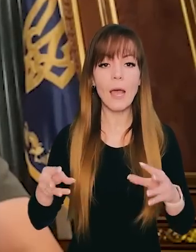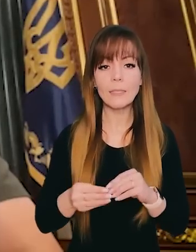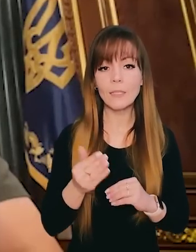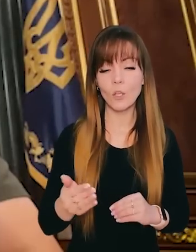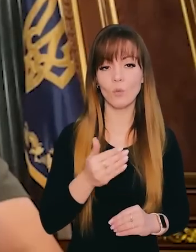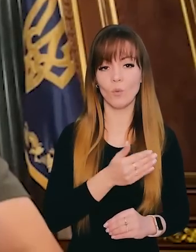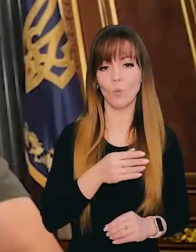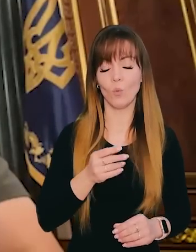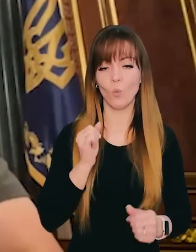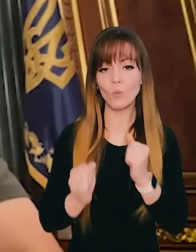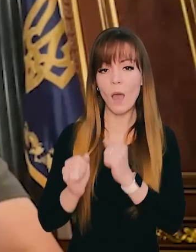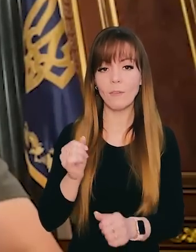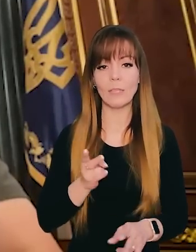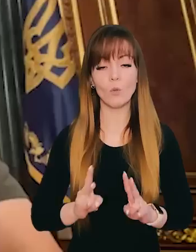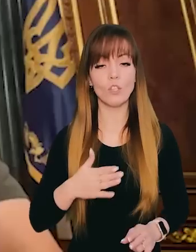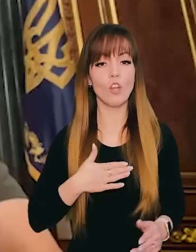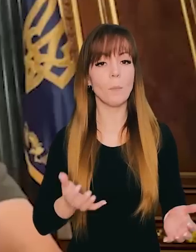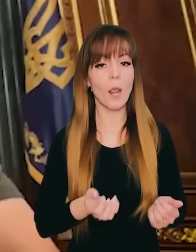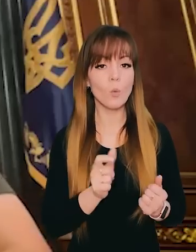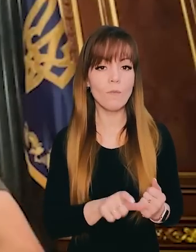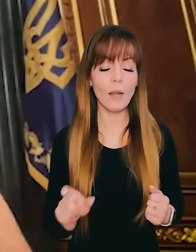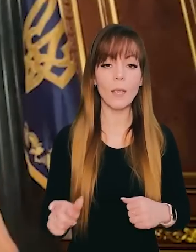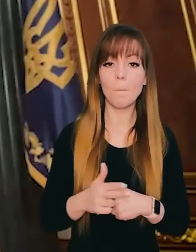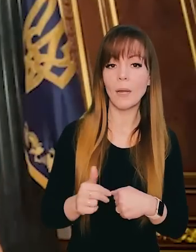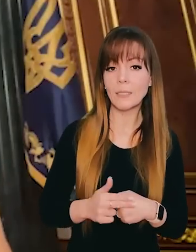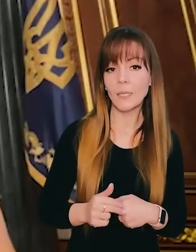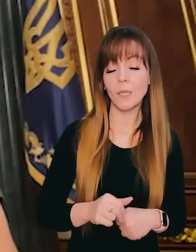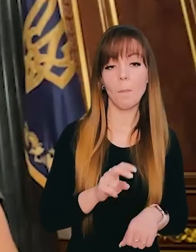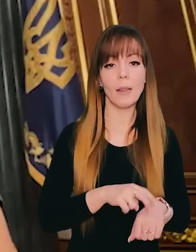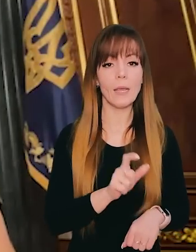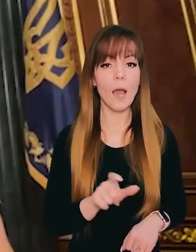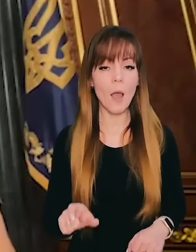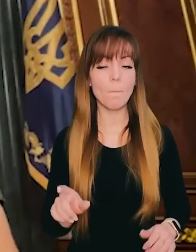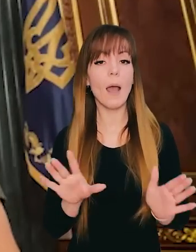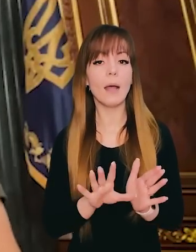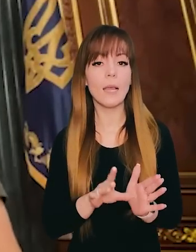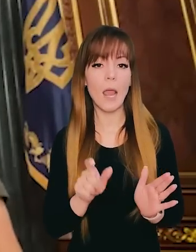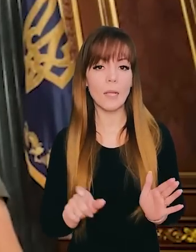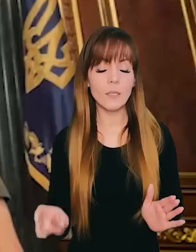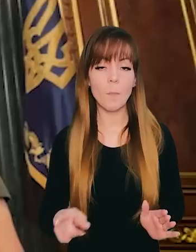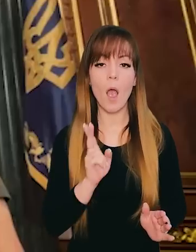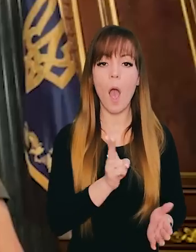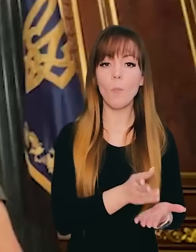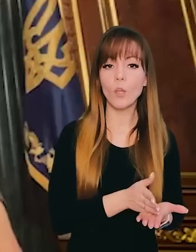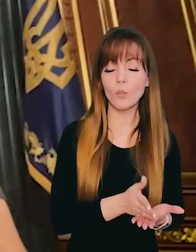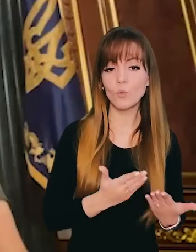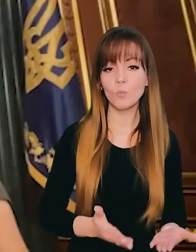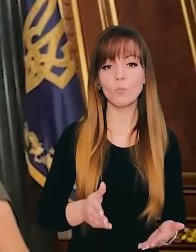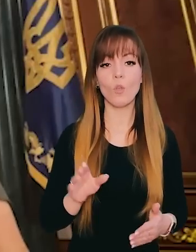наслідків ударів терористів нашим рятувальникам поліцейським лікарям енергетикам